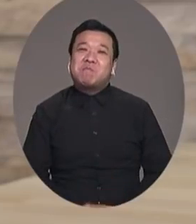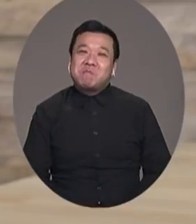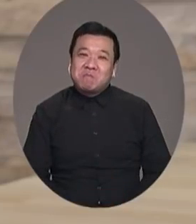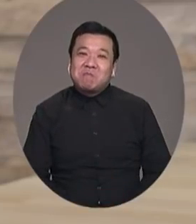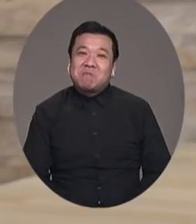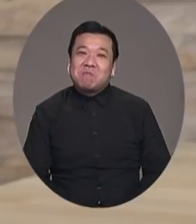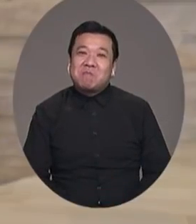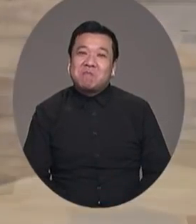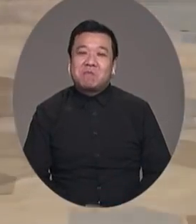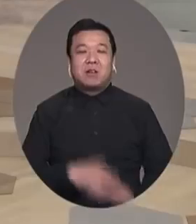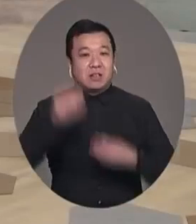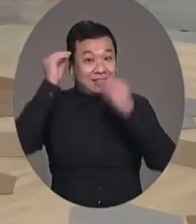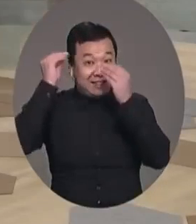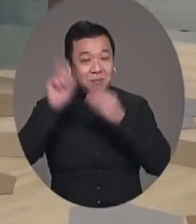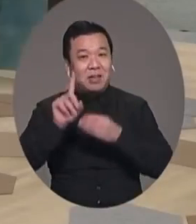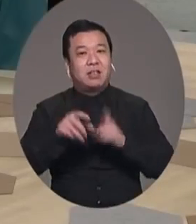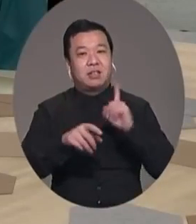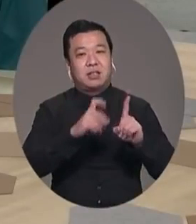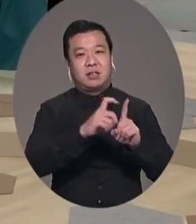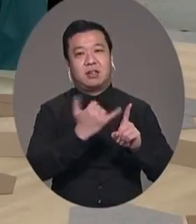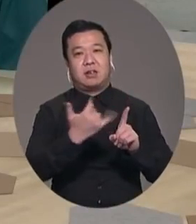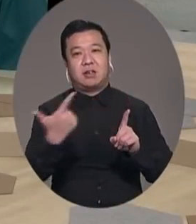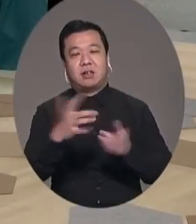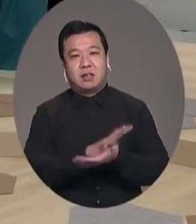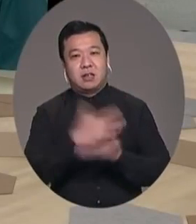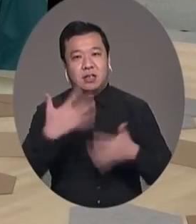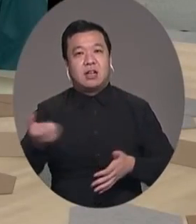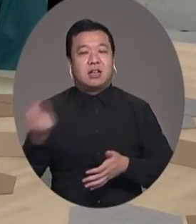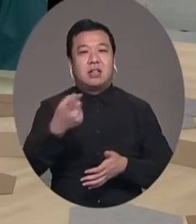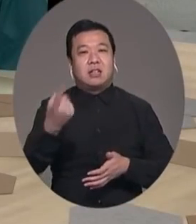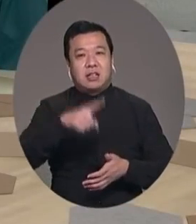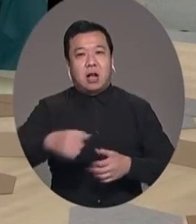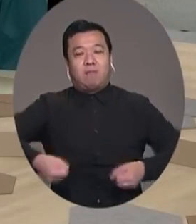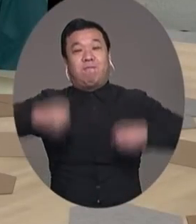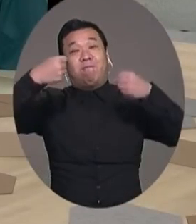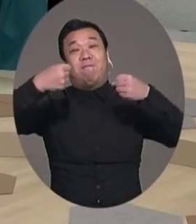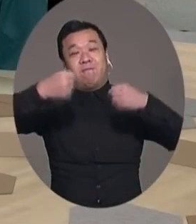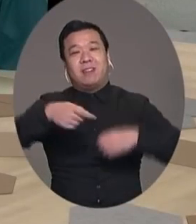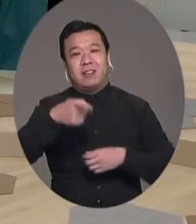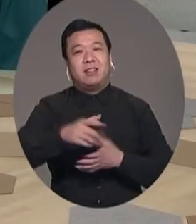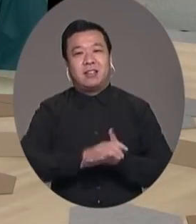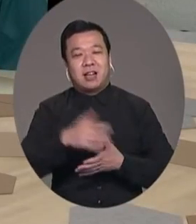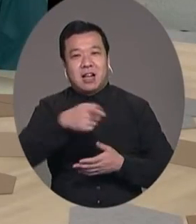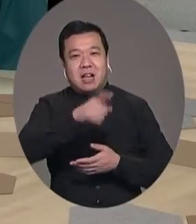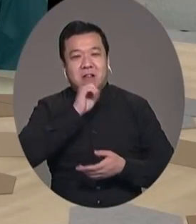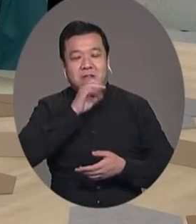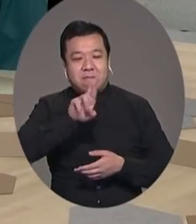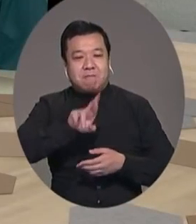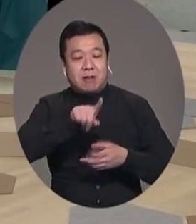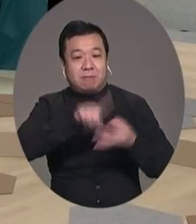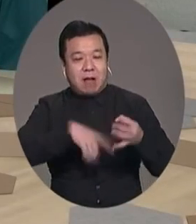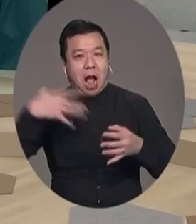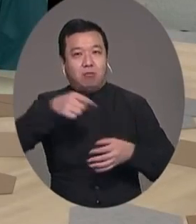绪呢？而意大利是继1968年再次捧杯，领队文斯尼被誉为幕后功